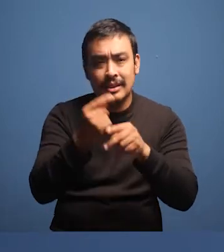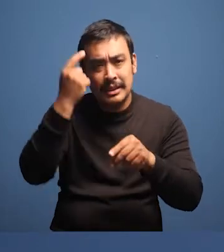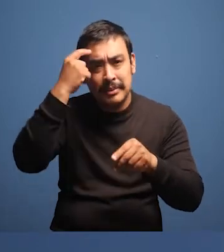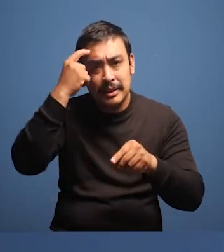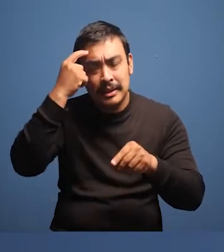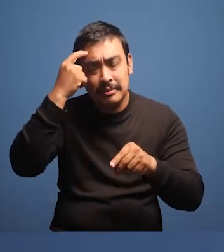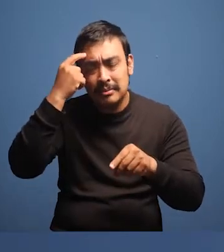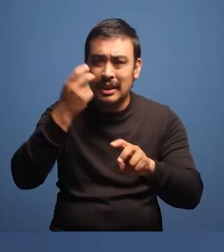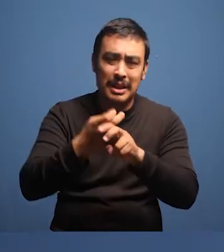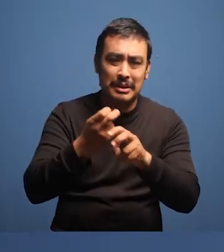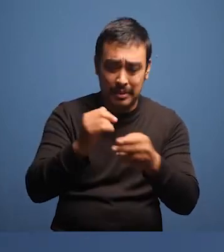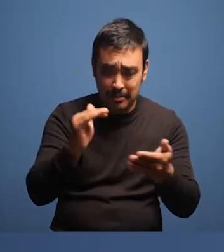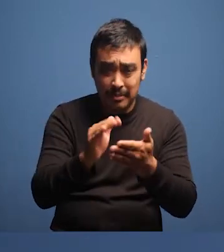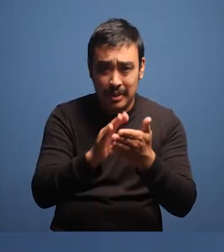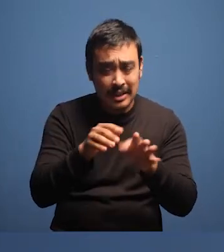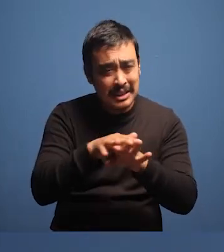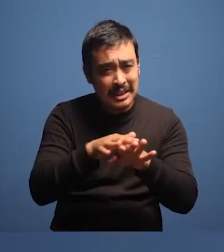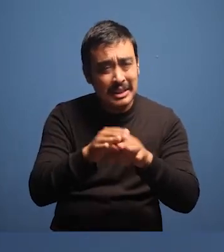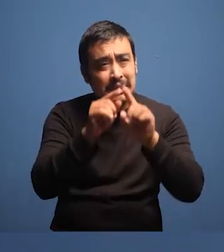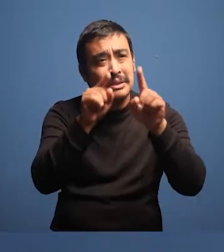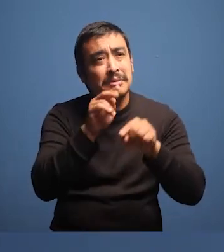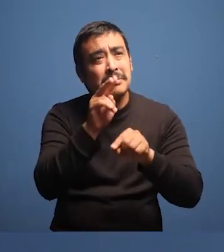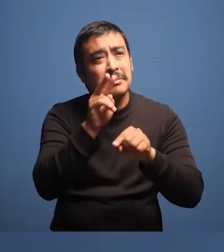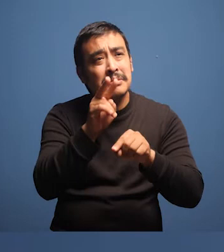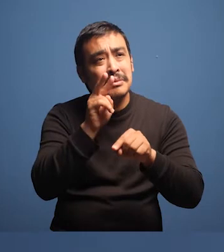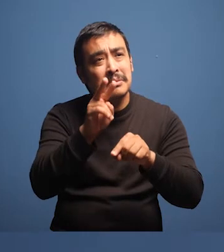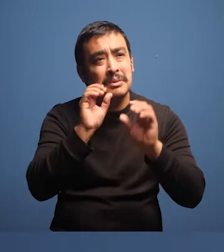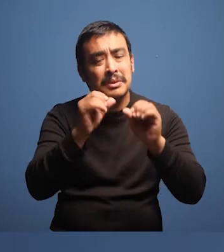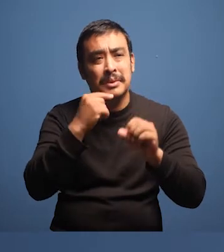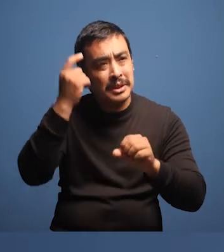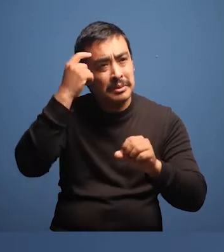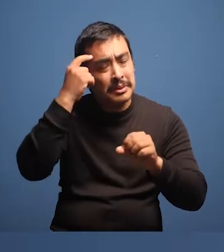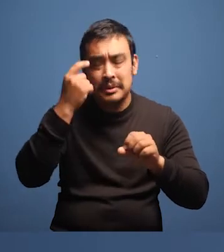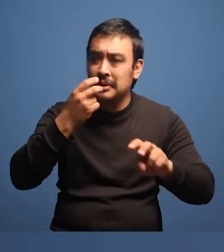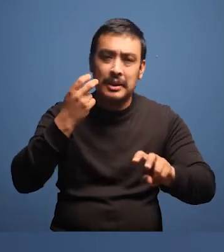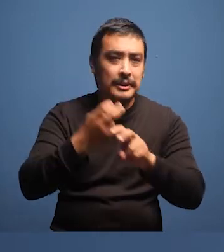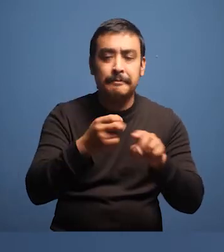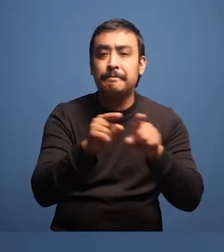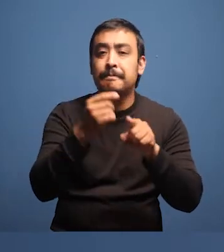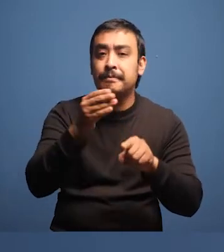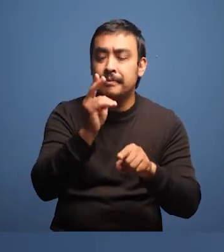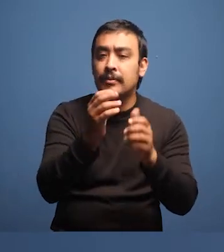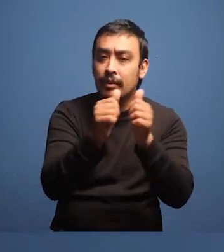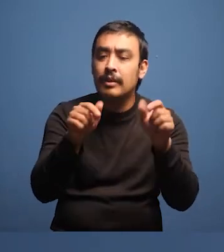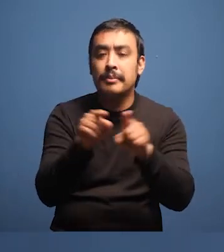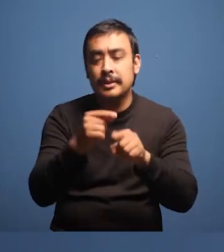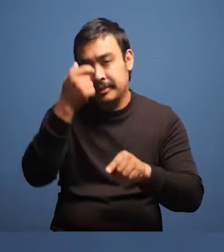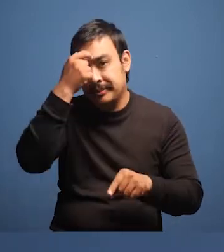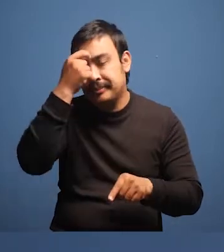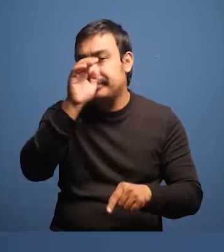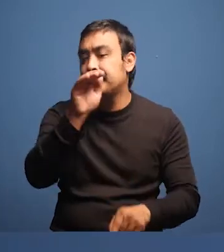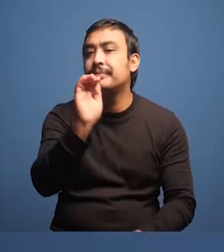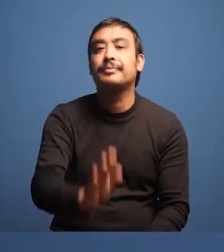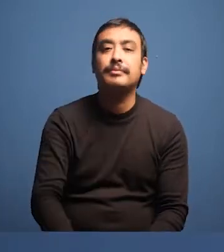जुन चाहिँ बच्चैबाट कसैलाई चाहिँ धेरै स्क्रिन टाइम एक्सपोजर गराउनु भयो भने ऊ चाहिँ मेन्टली रिटार्ड पनि हुनसक्छ कि सो तिनीहरू पनि समस्याहरू चाहिँ आउन सक्ने